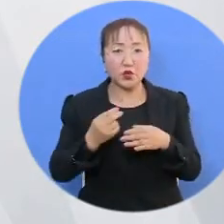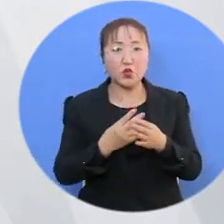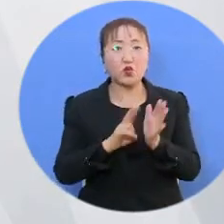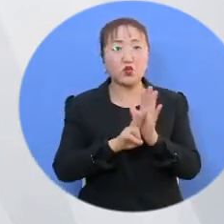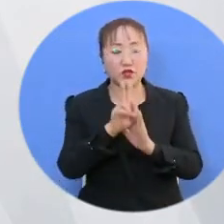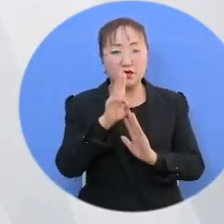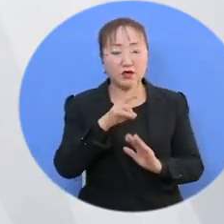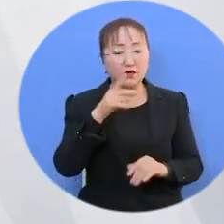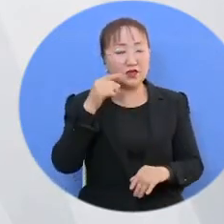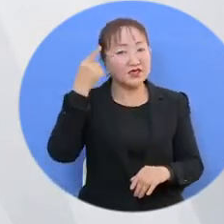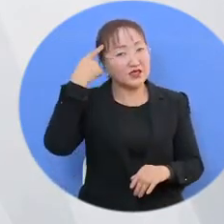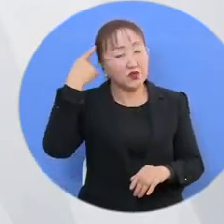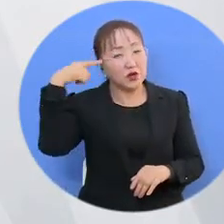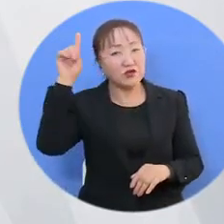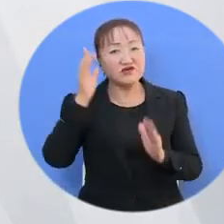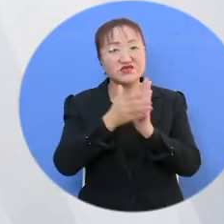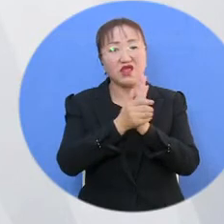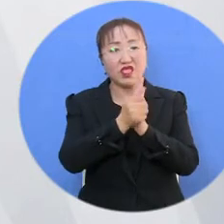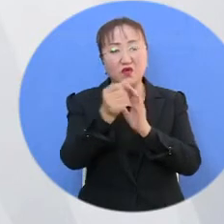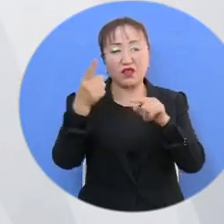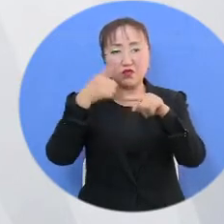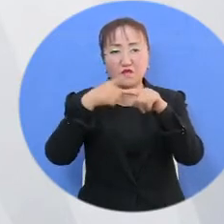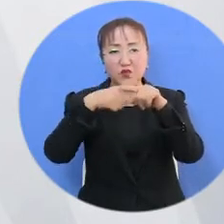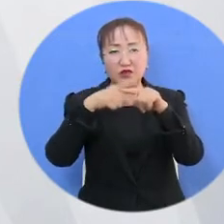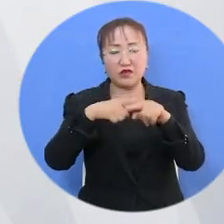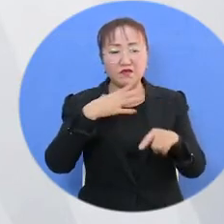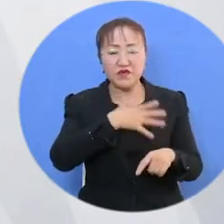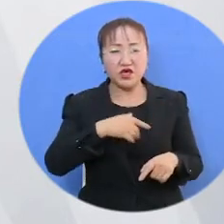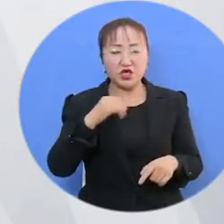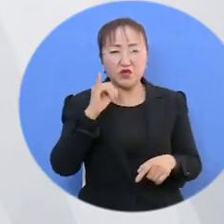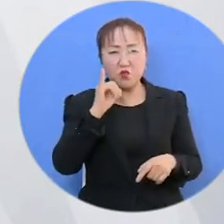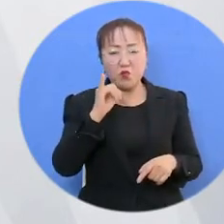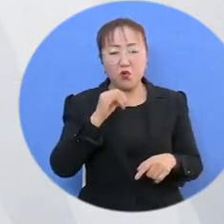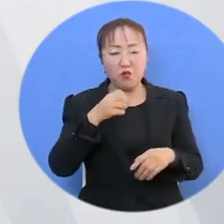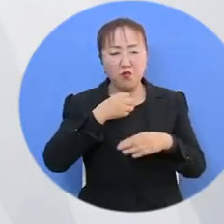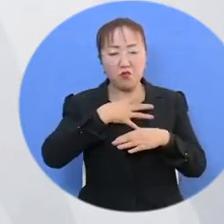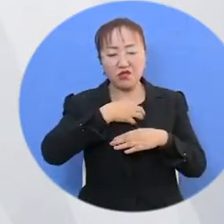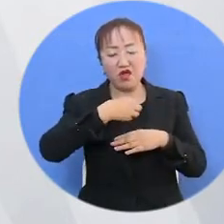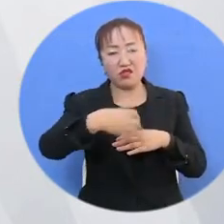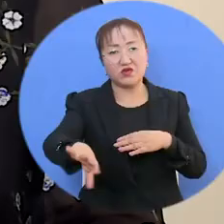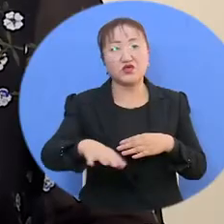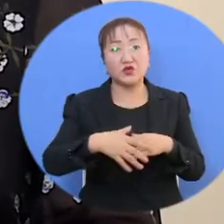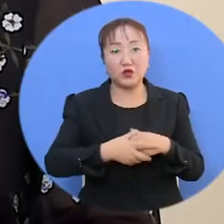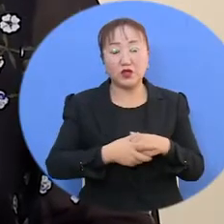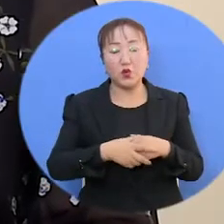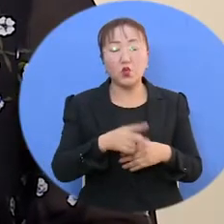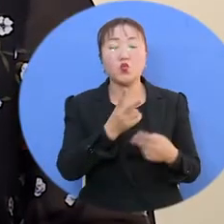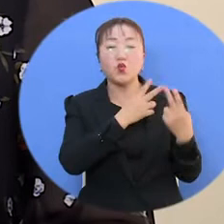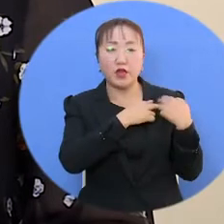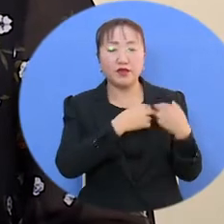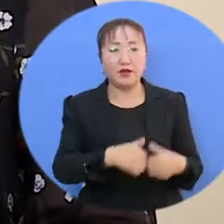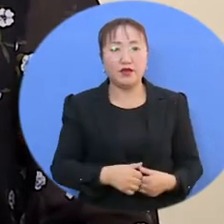сэтгэн бодох чадварыг нэмэгдүүлэх, биеэс хорт бодисыг гадагшлуулах үүрэгтэй. Тэгвэл дасгал хөдөлгөөн хийх